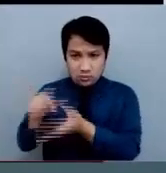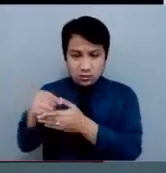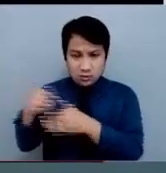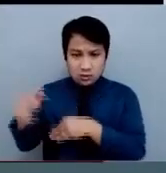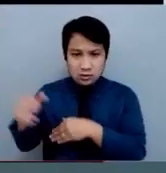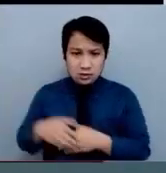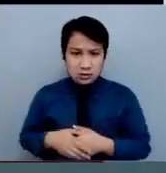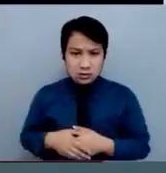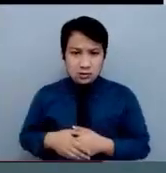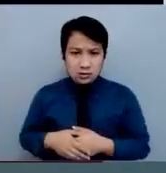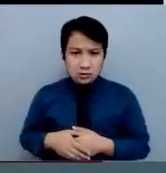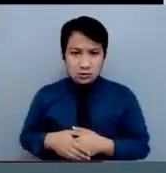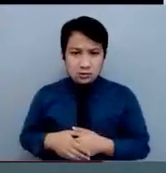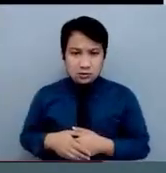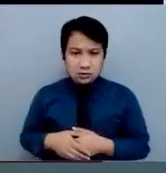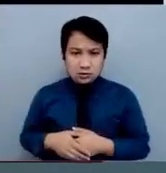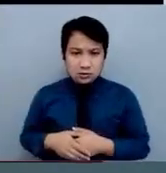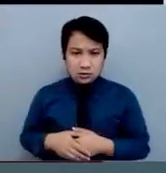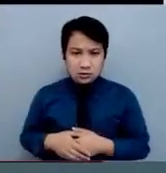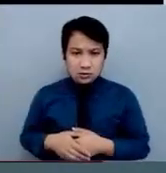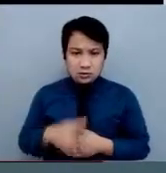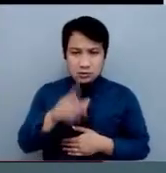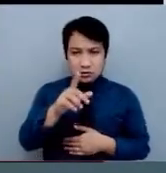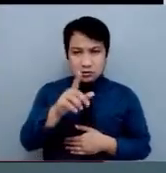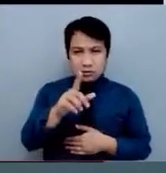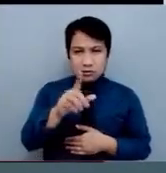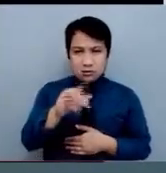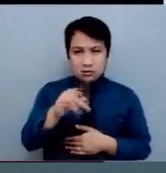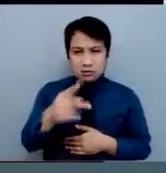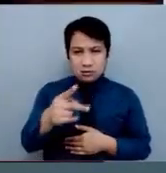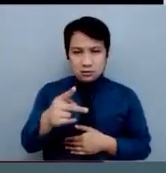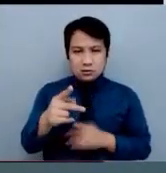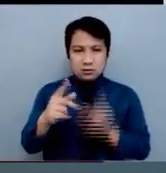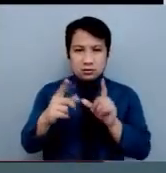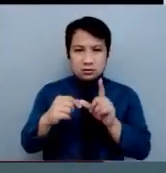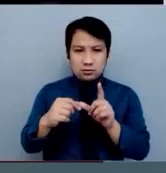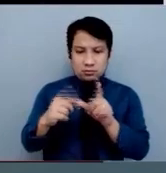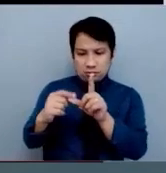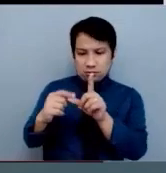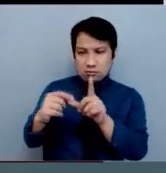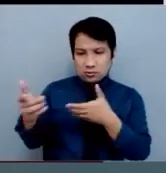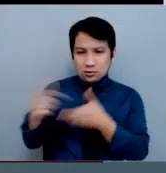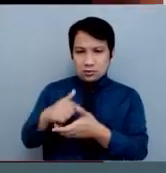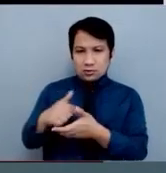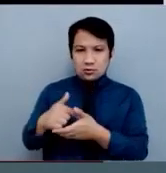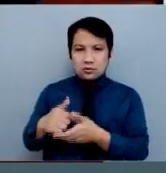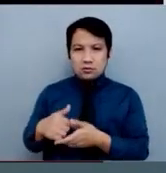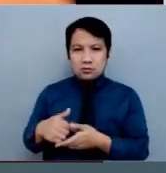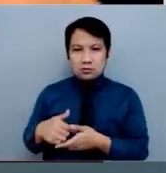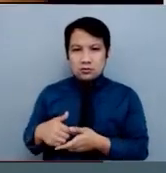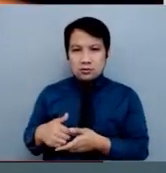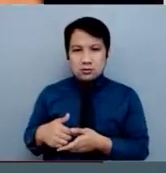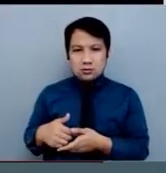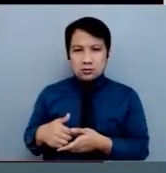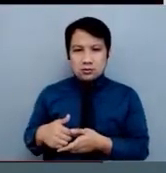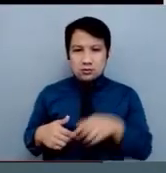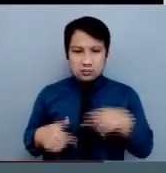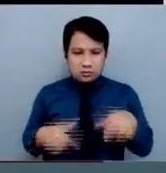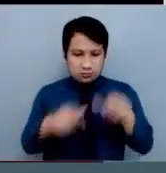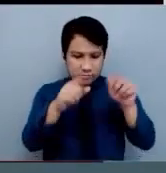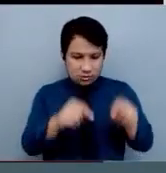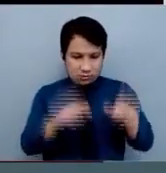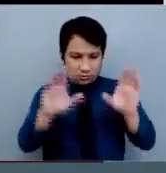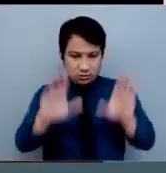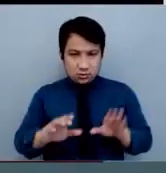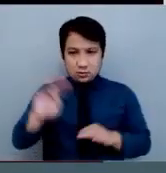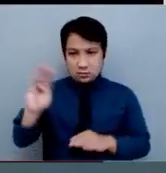akin, ano yung link ng story? Mm-hmm. So ayun na yung nangyari. Kung nung Sabado, Linggo at Lunes